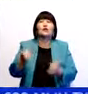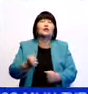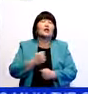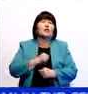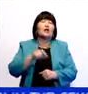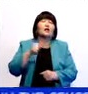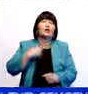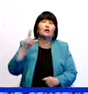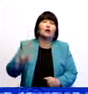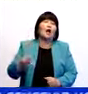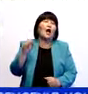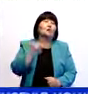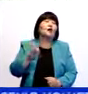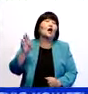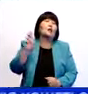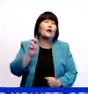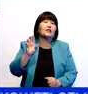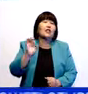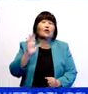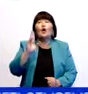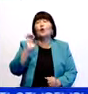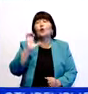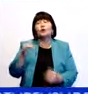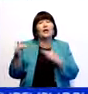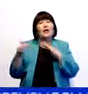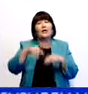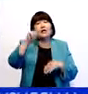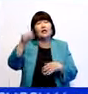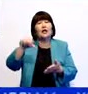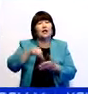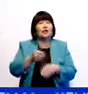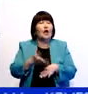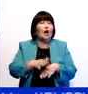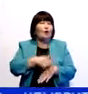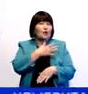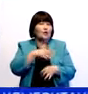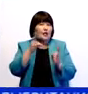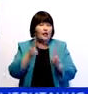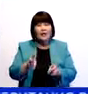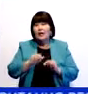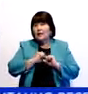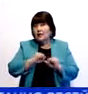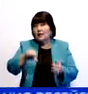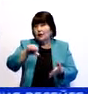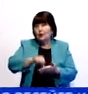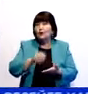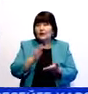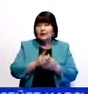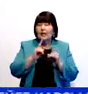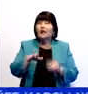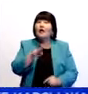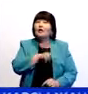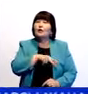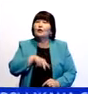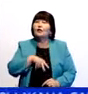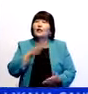аямаған жауынгердің бірі Әбдірахман Байтеков. Ол Курск түбінде кескілескен шайқаста болып, ауыр жарақат алған. Ерен ерліктің үлгісін танытқан. Кеудесіне